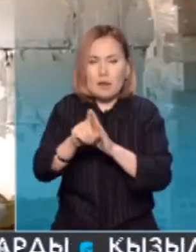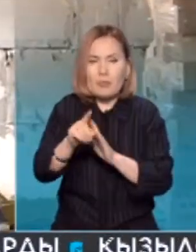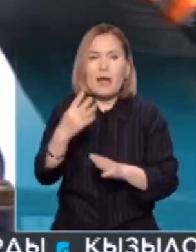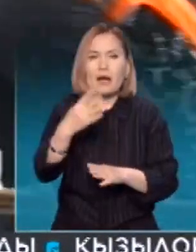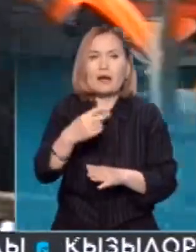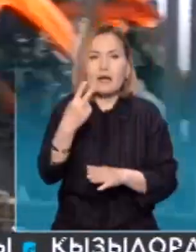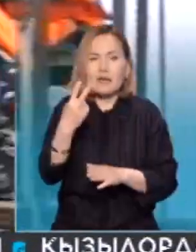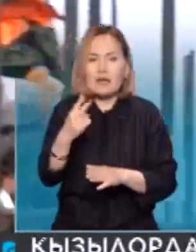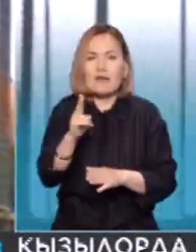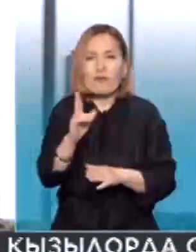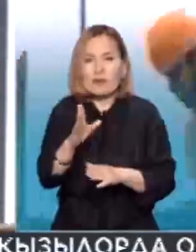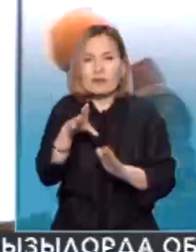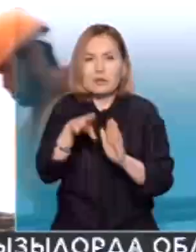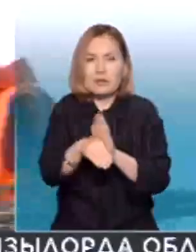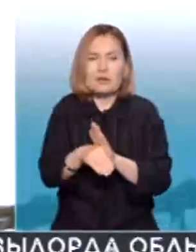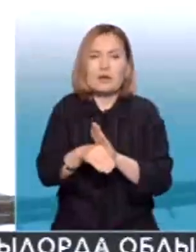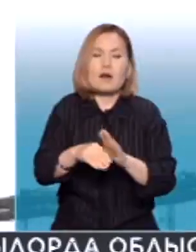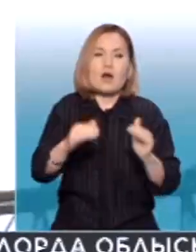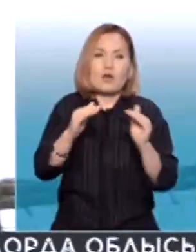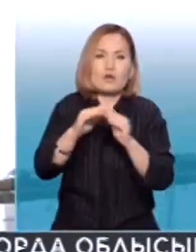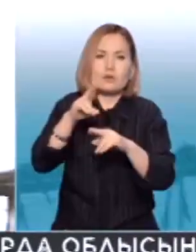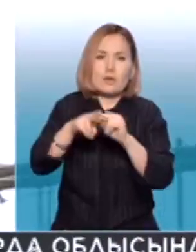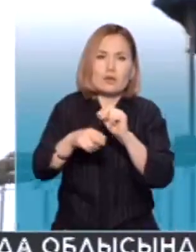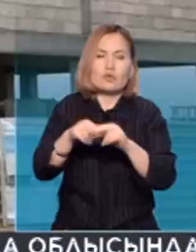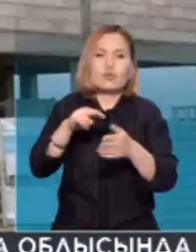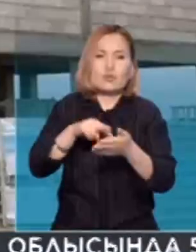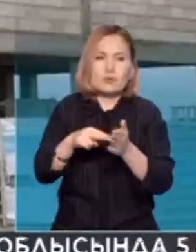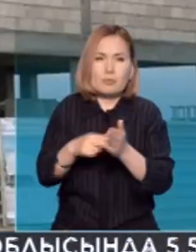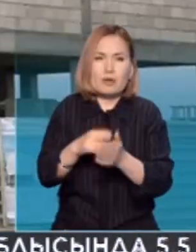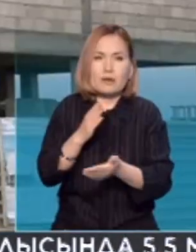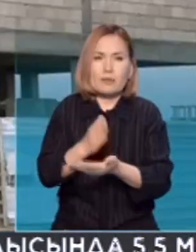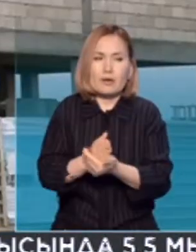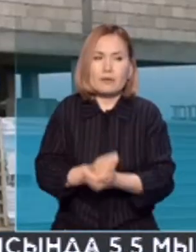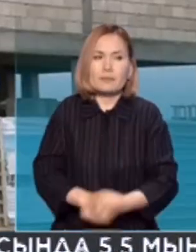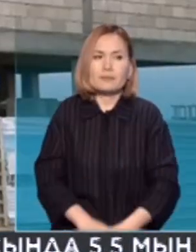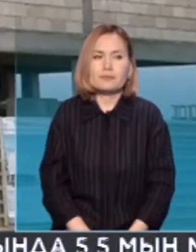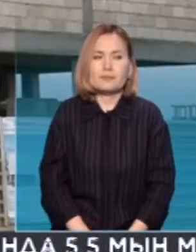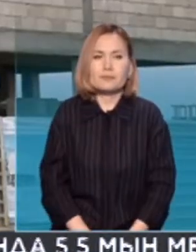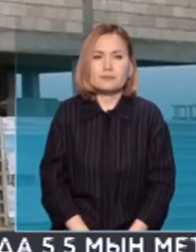жоспарда. Руслан Нұрланұлы, Бекзат Сәбитұлы, Қазақстан ұлттық телеарнасы, Ұлытау облысынан.